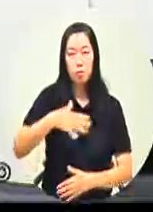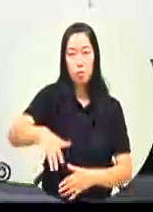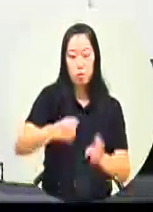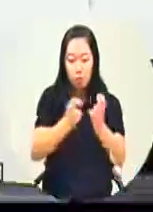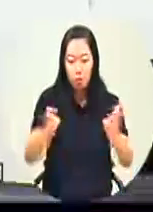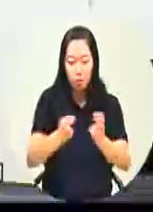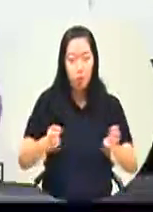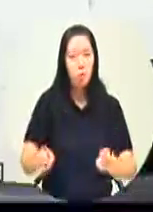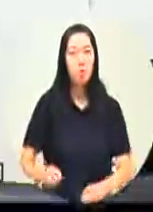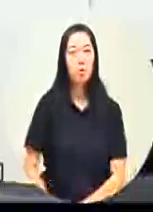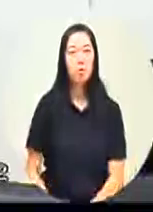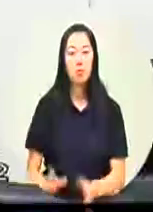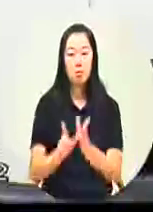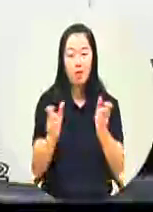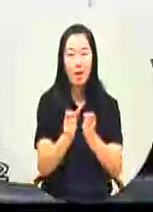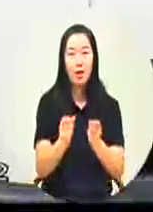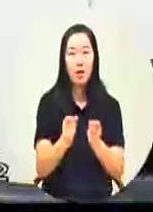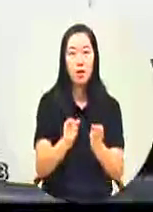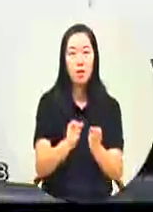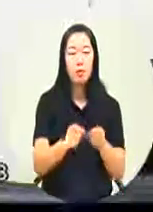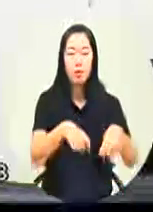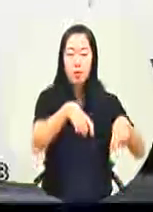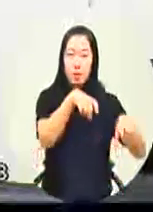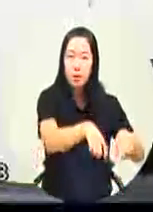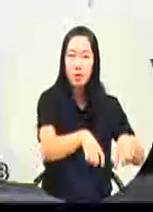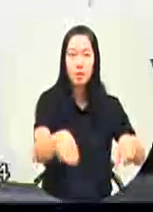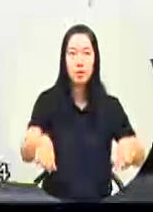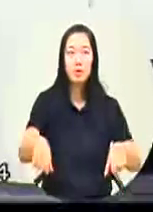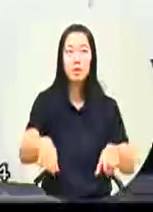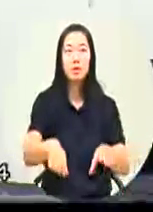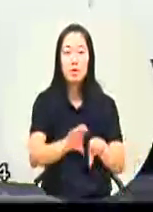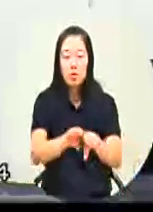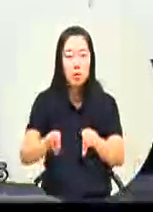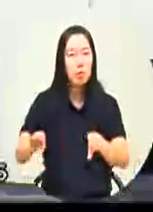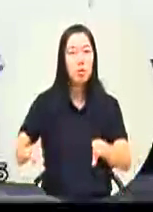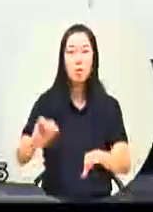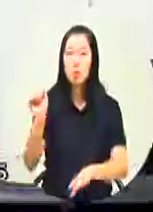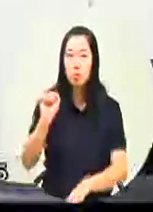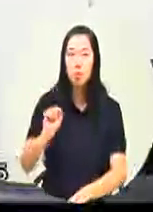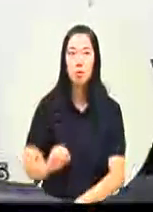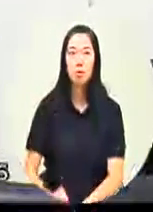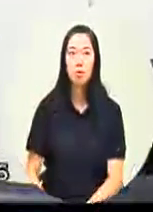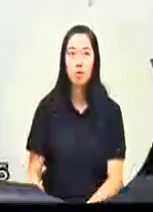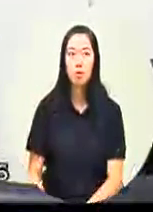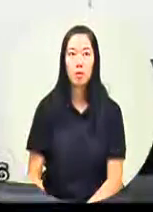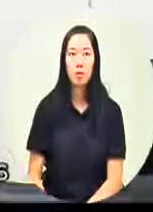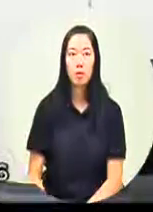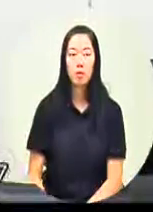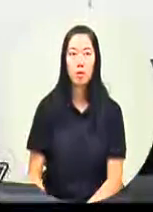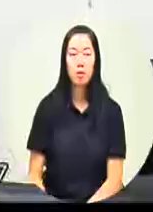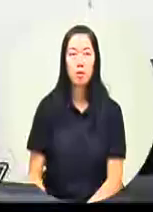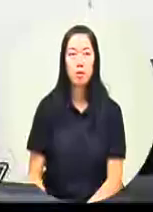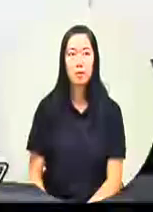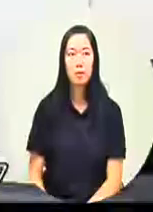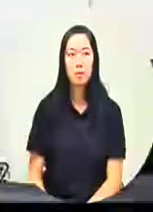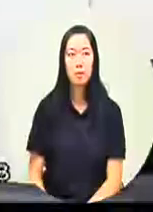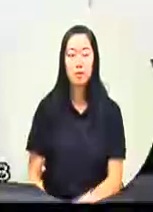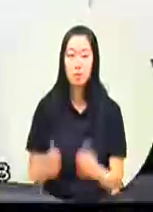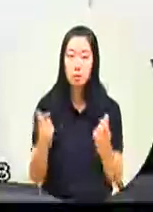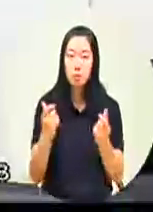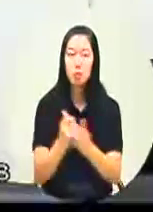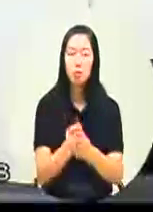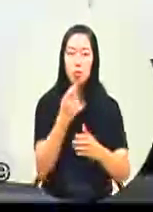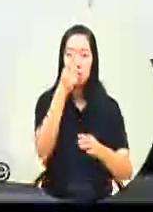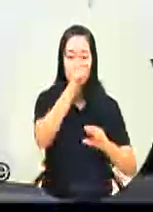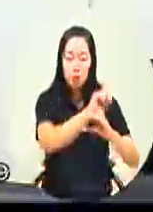不准临时停车。局长，这个都不准临时停车，你到停管中心这很天才。包括计程车